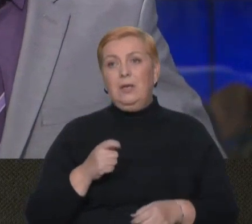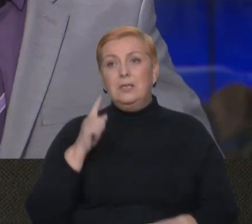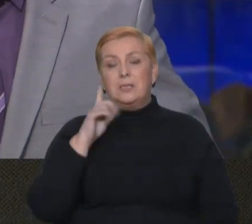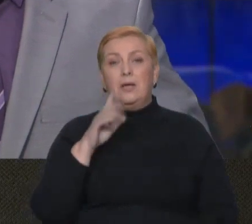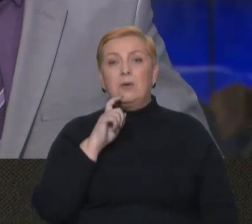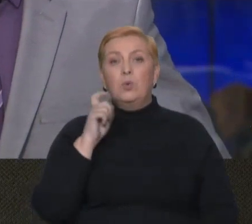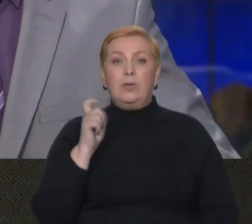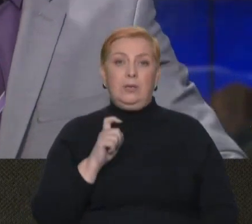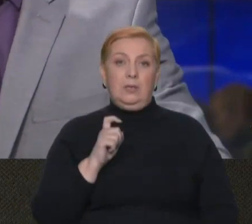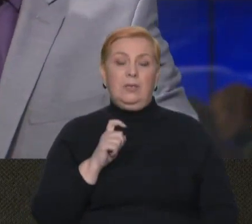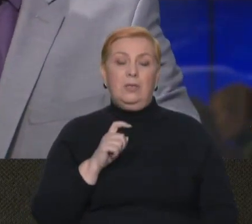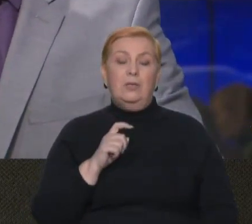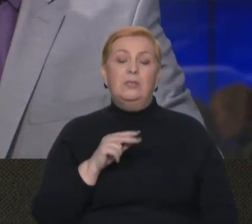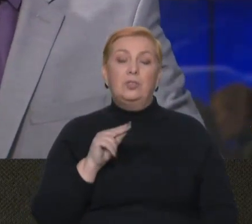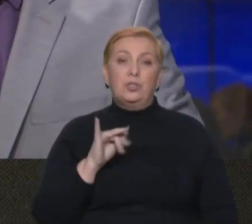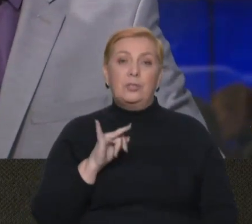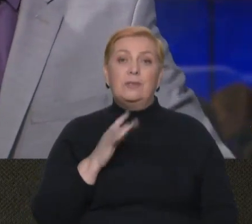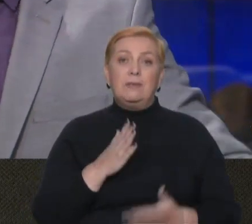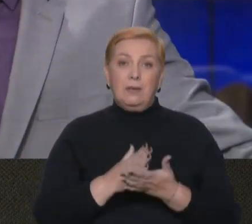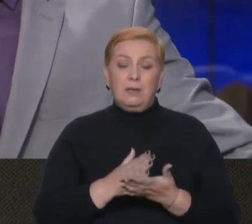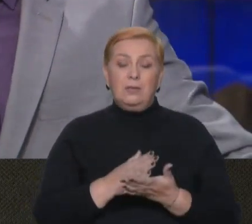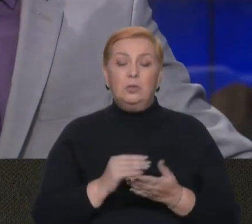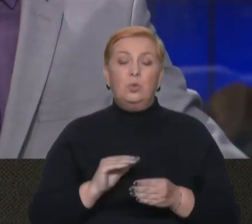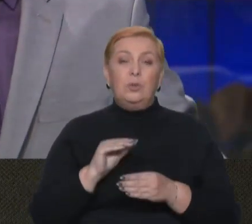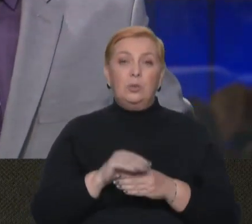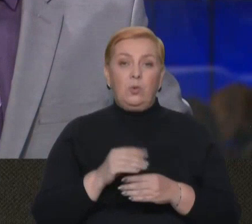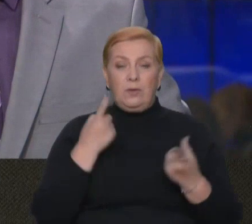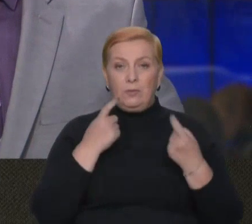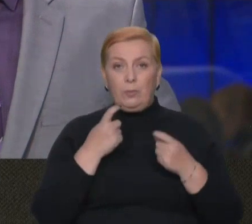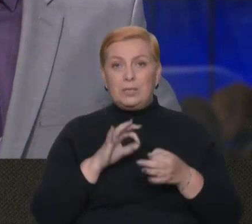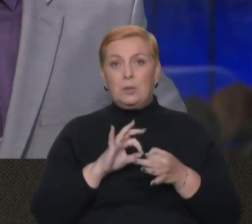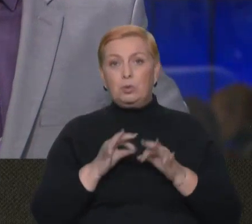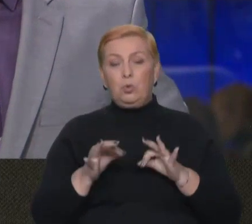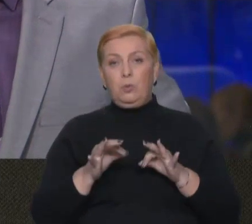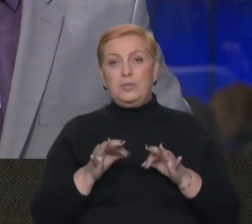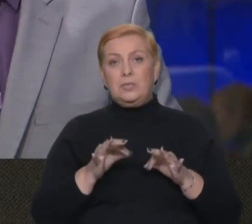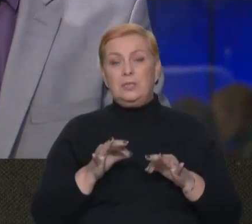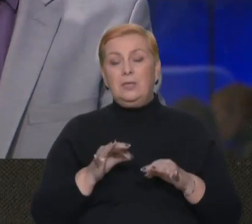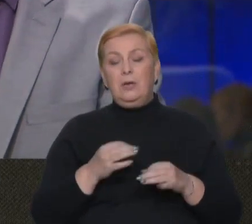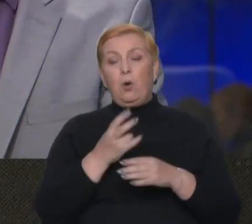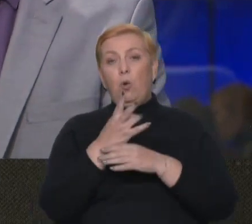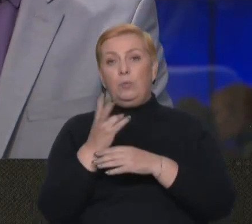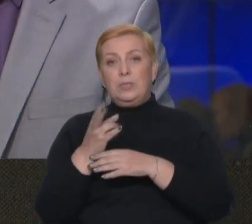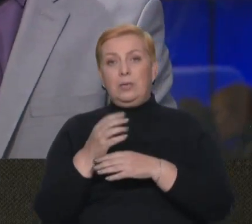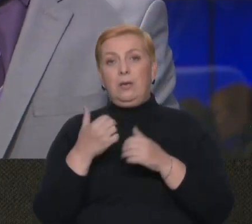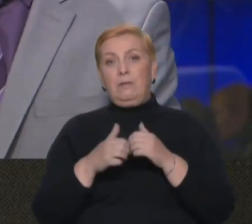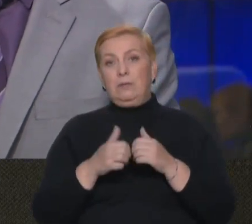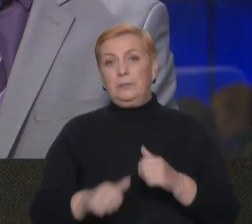Слава украи чи додаткова информация чи подро ось цих